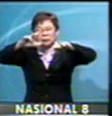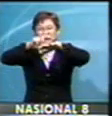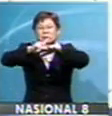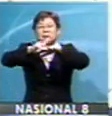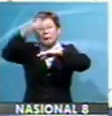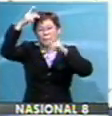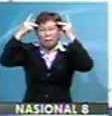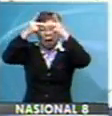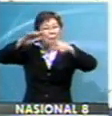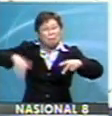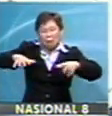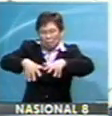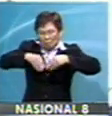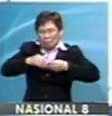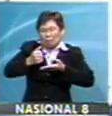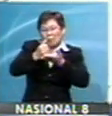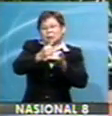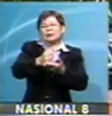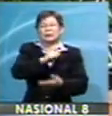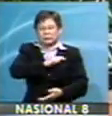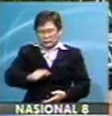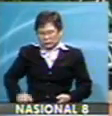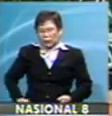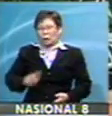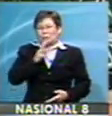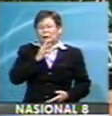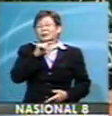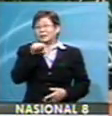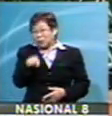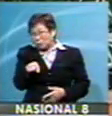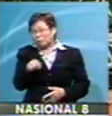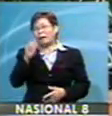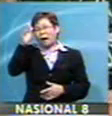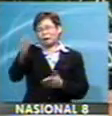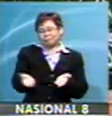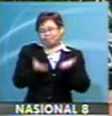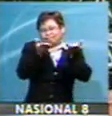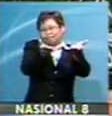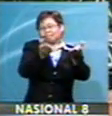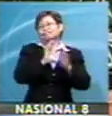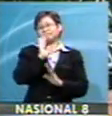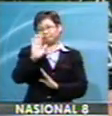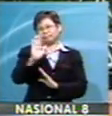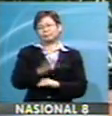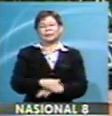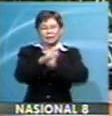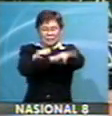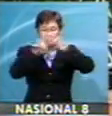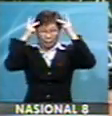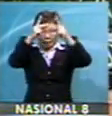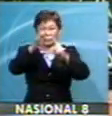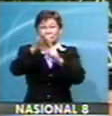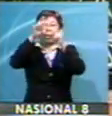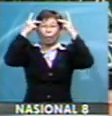tahun lalu masih belum menerima bantuan Tengku Abdullah menegaskan bahawa perkara tersebut akan dibawa ke tengah negeri bahang terutamanya